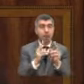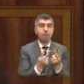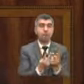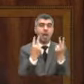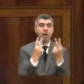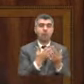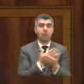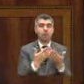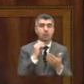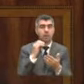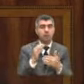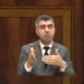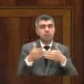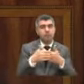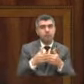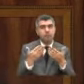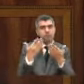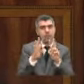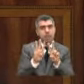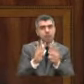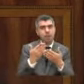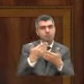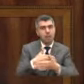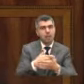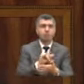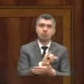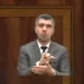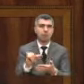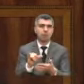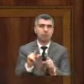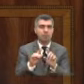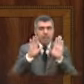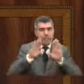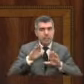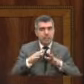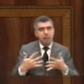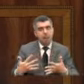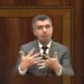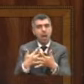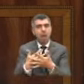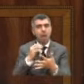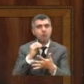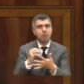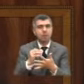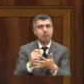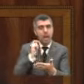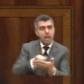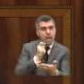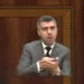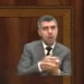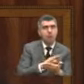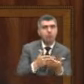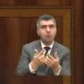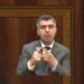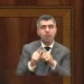ملي سديتوا علينا مع 8 د العشيه، مول فين كتفطروا مع بعضياتكم؟ اللي كيصلي كيصلي مع بعضياته، واللي كيلعب الكارطه واللي كيلعب التوتي، حتى